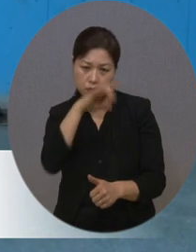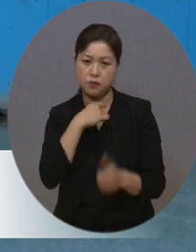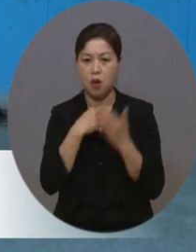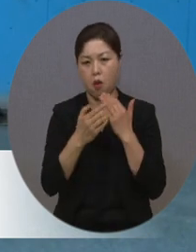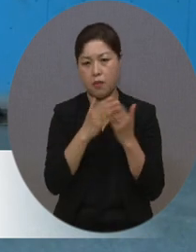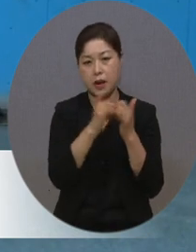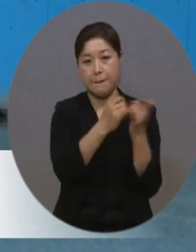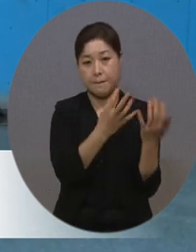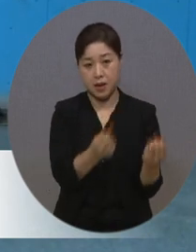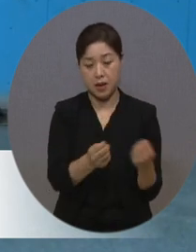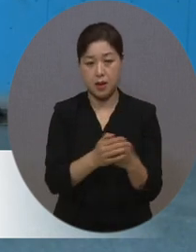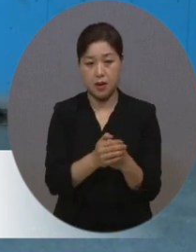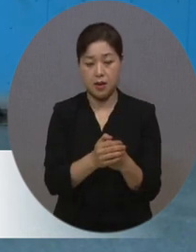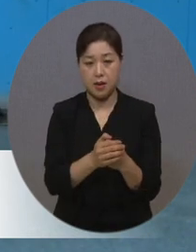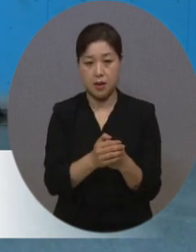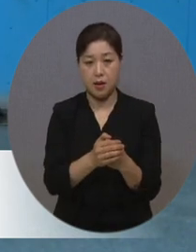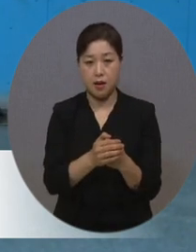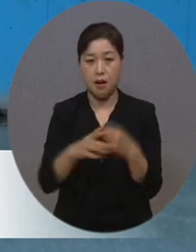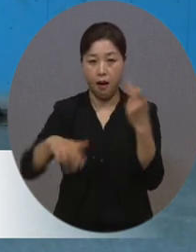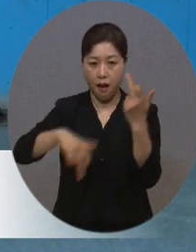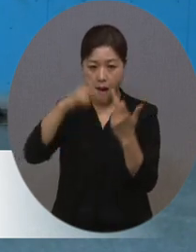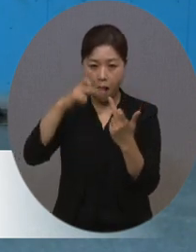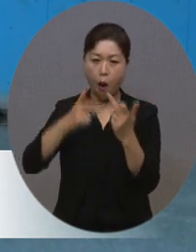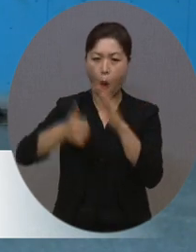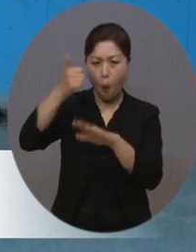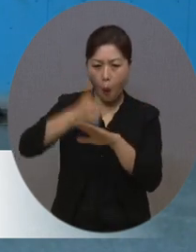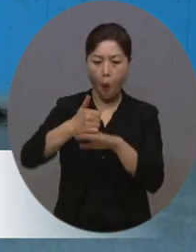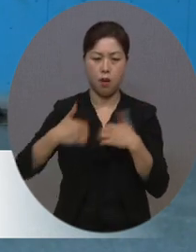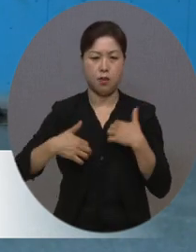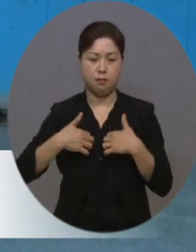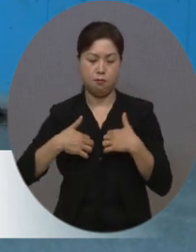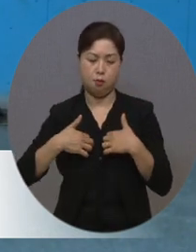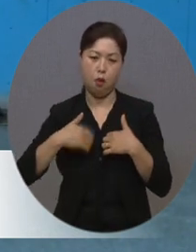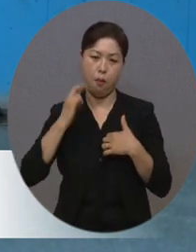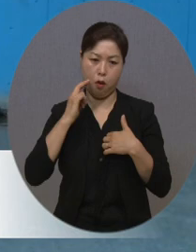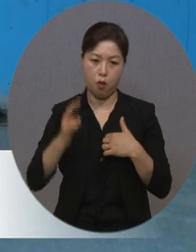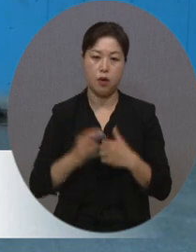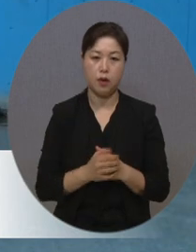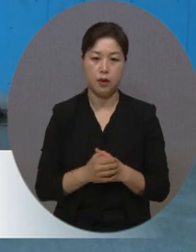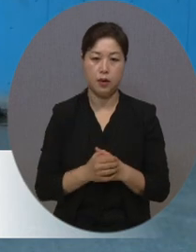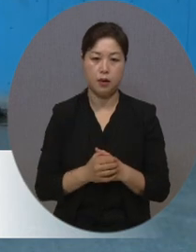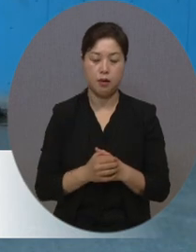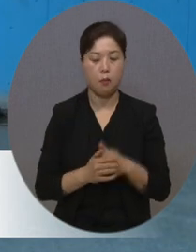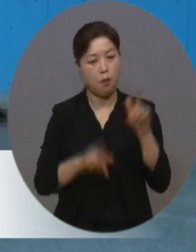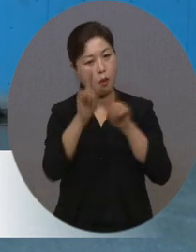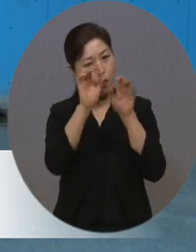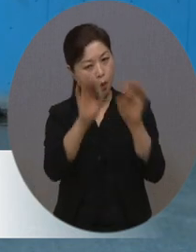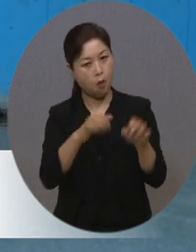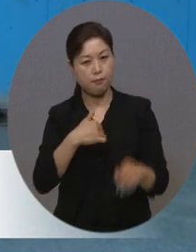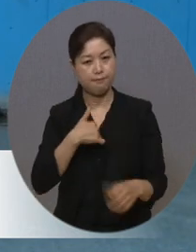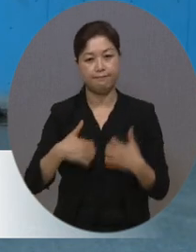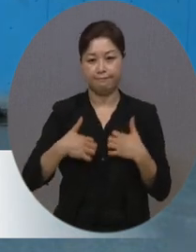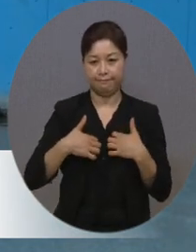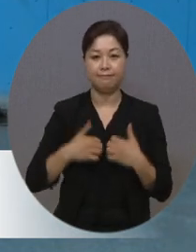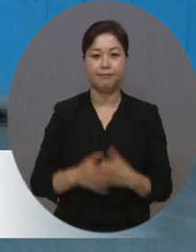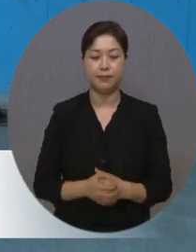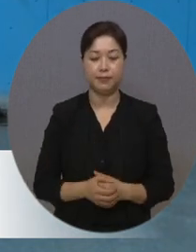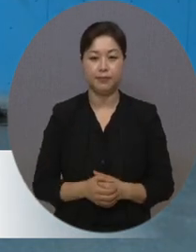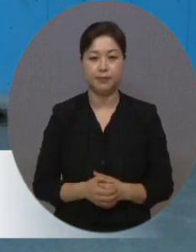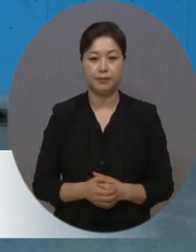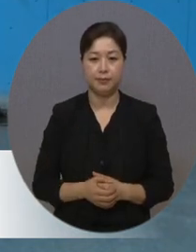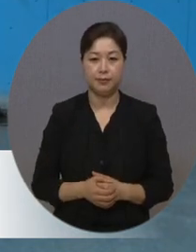등반을 하면서 그 섬 쳐가며 너무 좋아하는 거예요 그랬을 때 어제 자신도 참 기쁘다 라고 해요